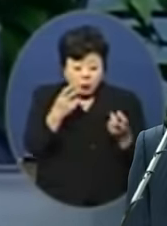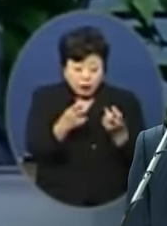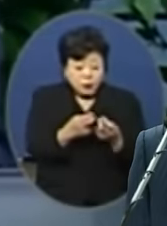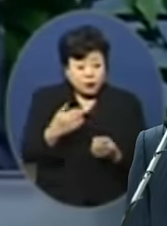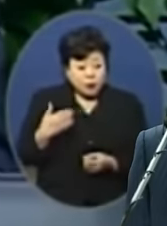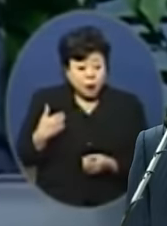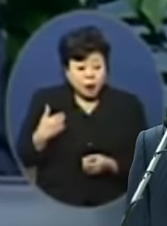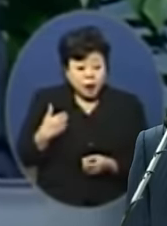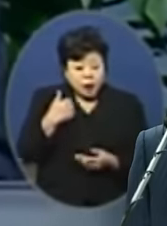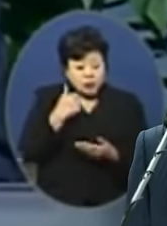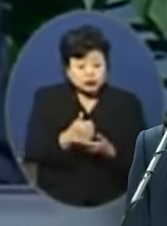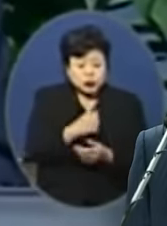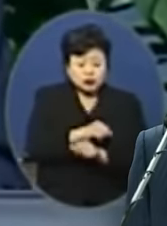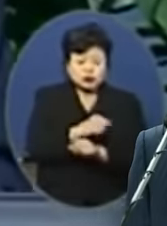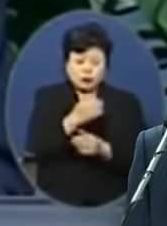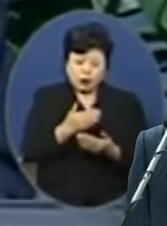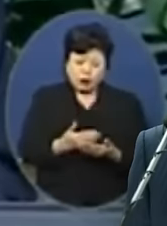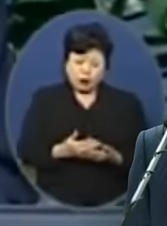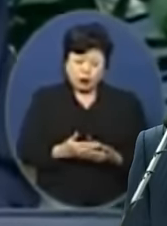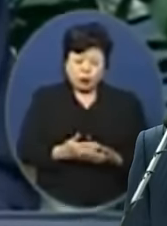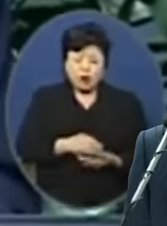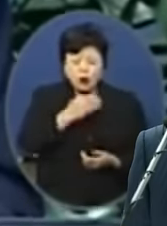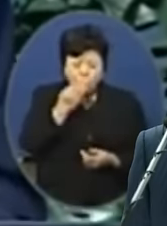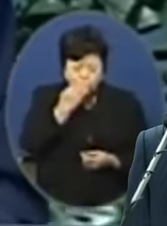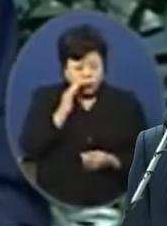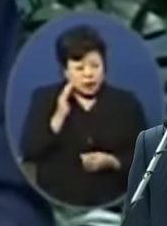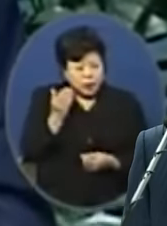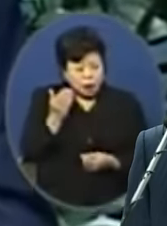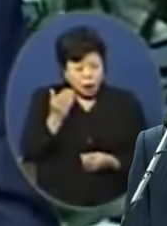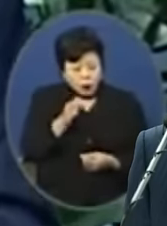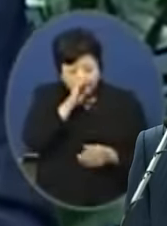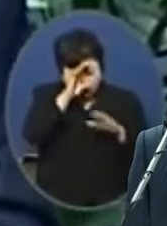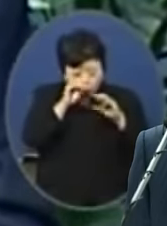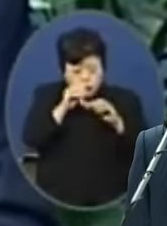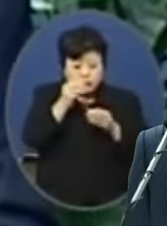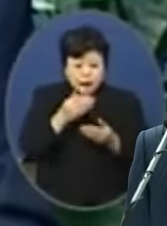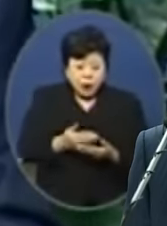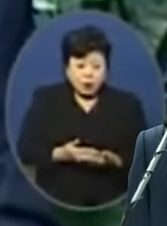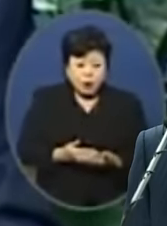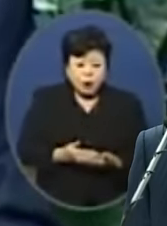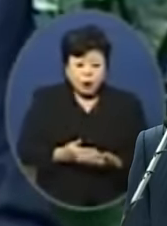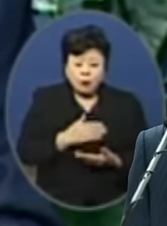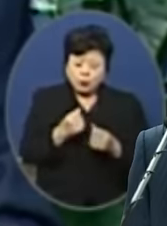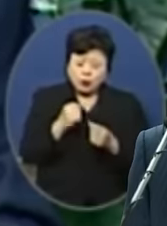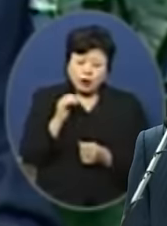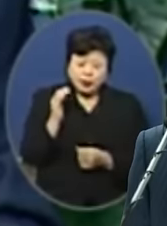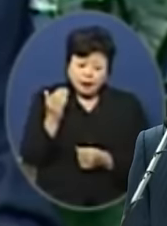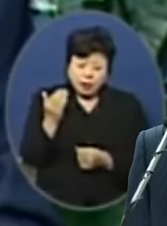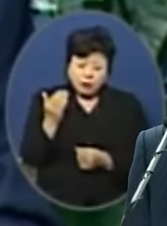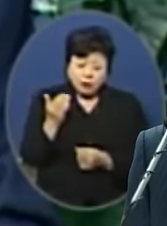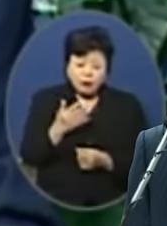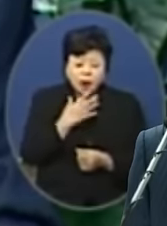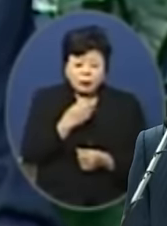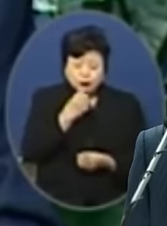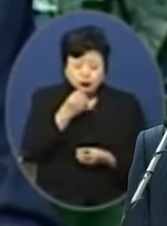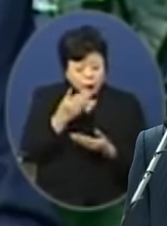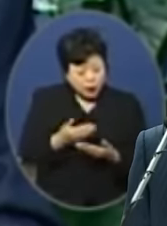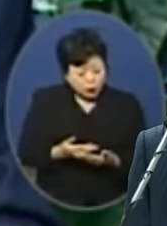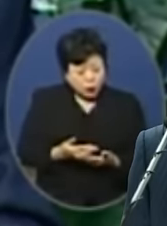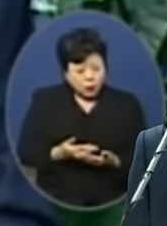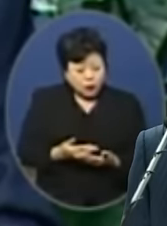모릅니다. 죄사함을 받고 거룩하게 되고 병고침 받고 건강하게 되고 아브라함의 복을